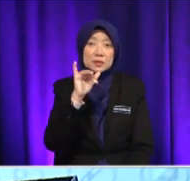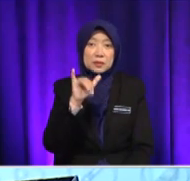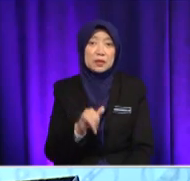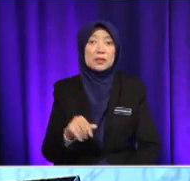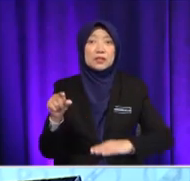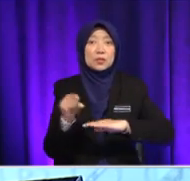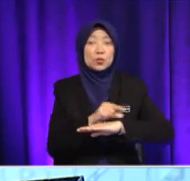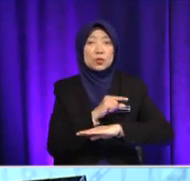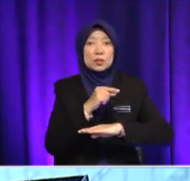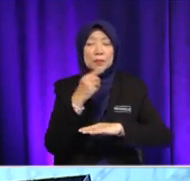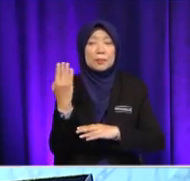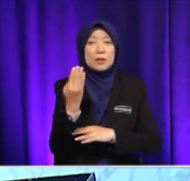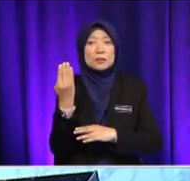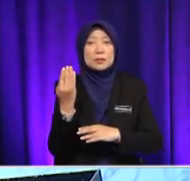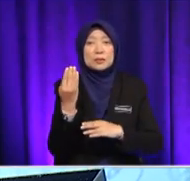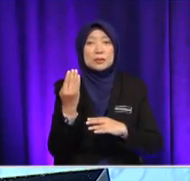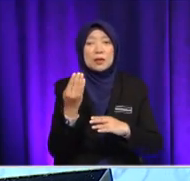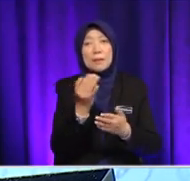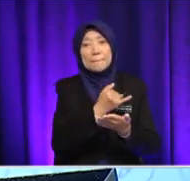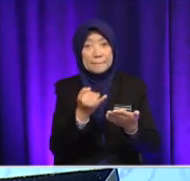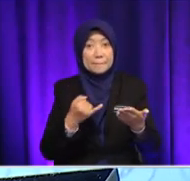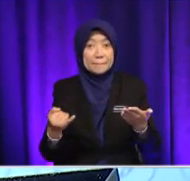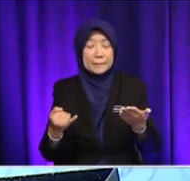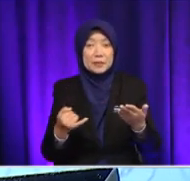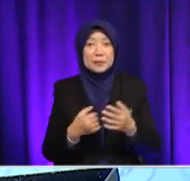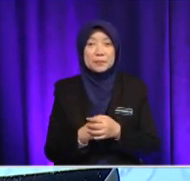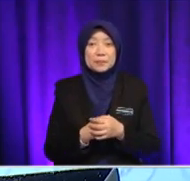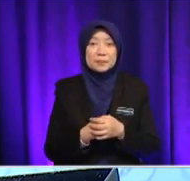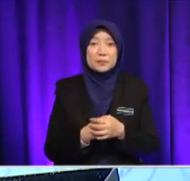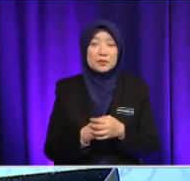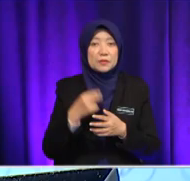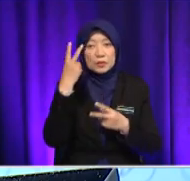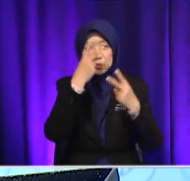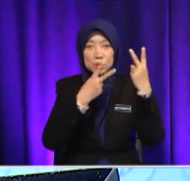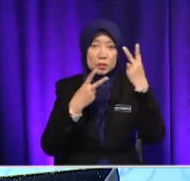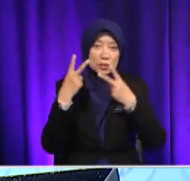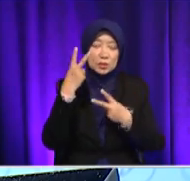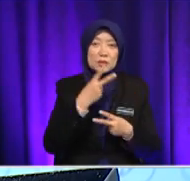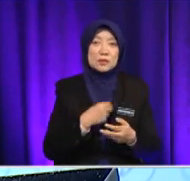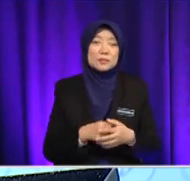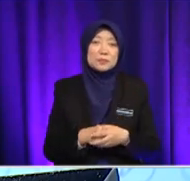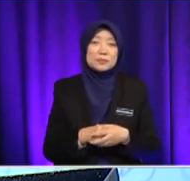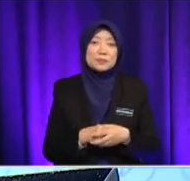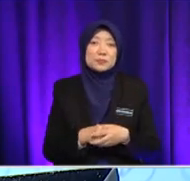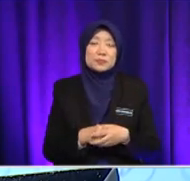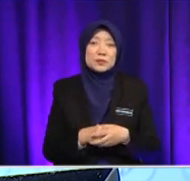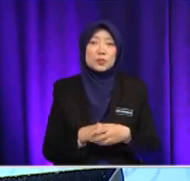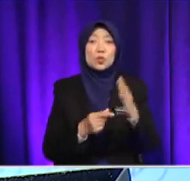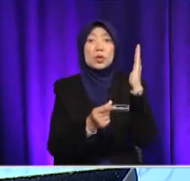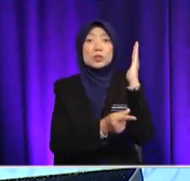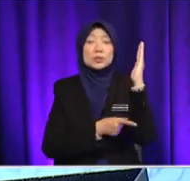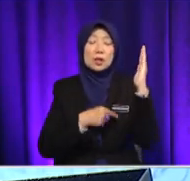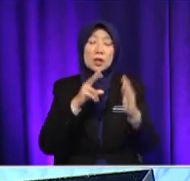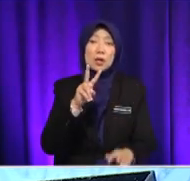kita gunakan biasa dalam pendidikan seni visual. Mengandungi getah terbulkan. Okey. Okey,